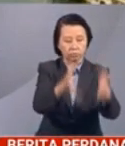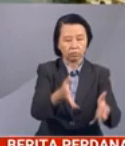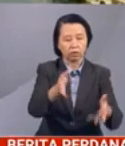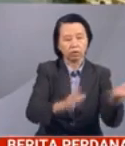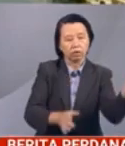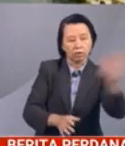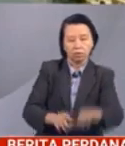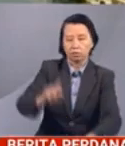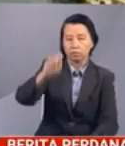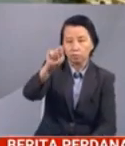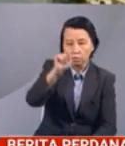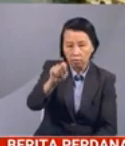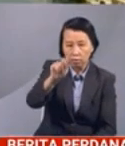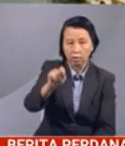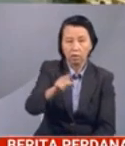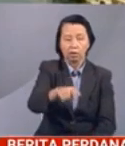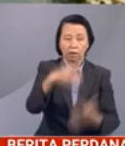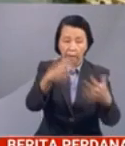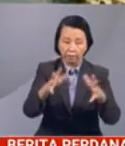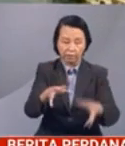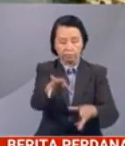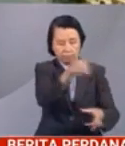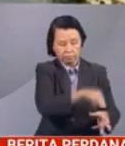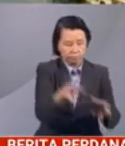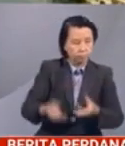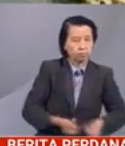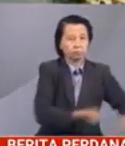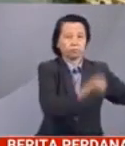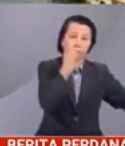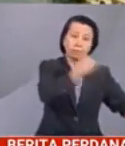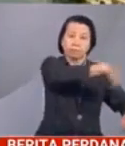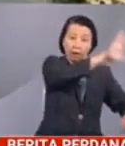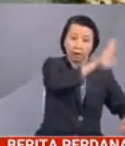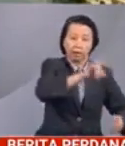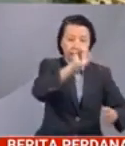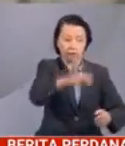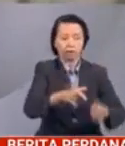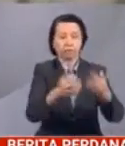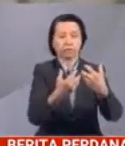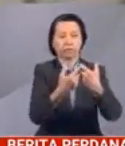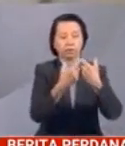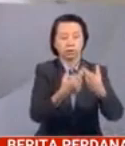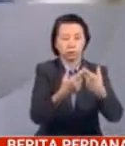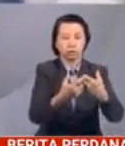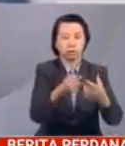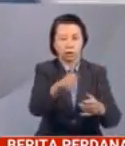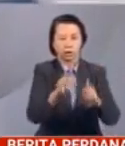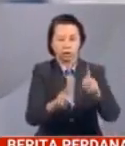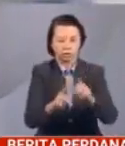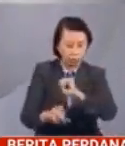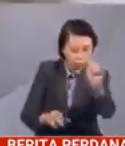pelanggan, mesin akan dinyah kuman. Garis panduan ini telah dikeluarkan.